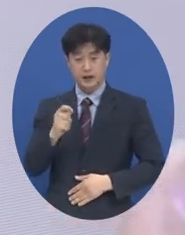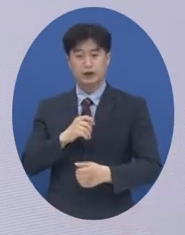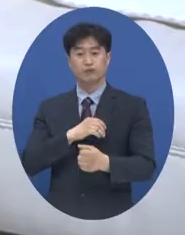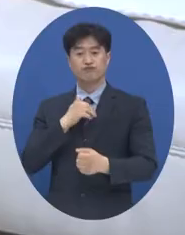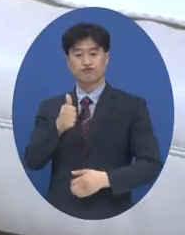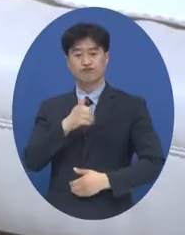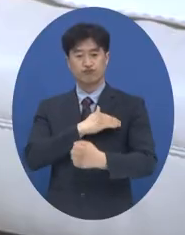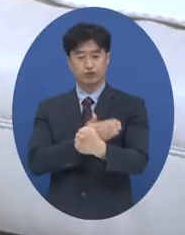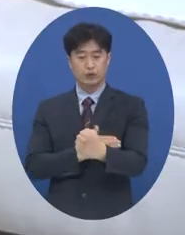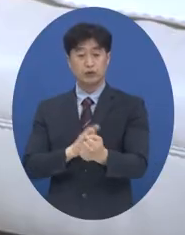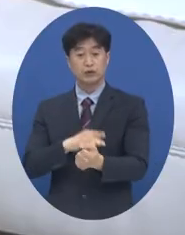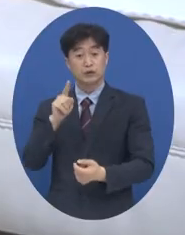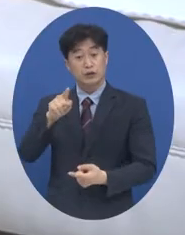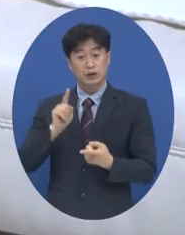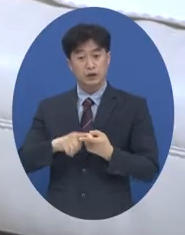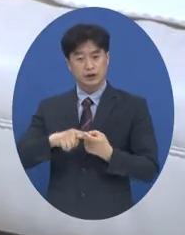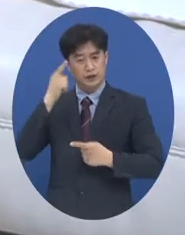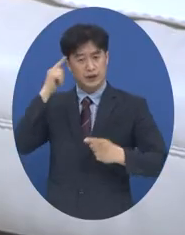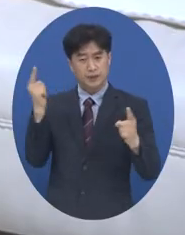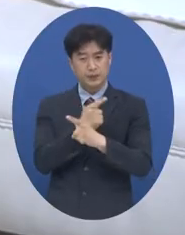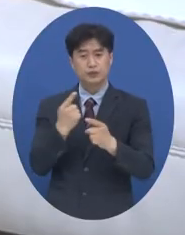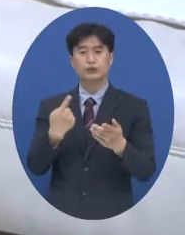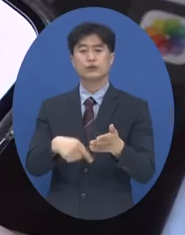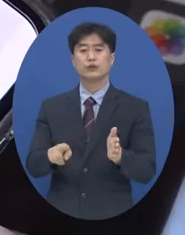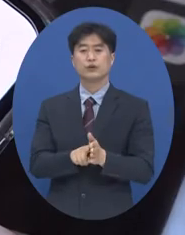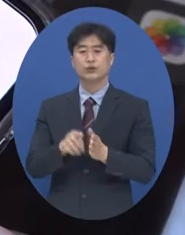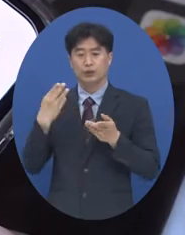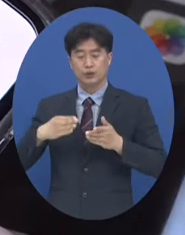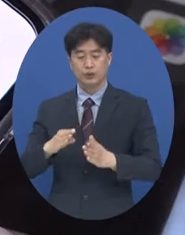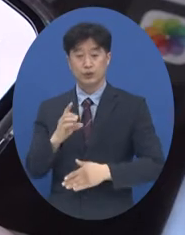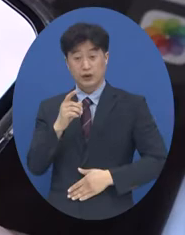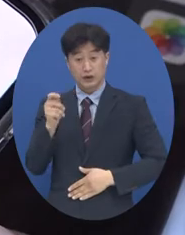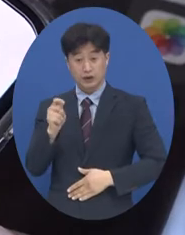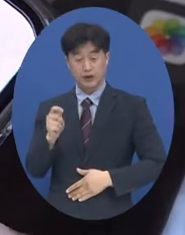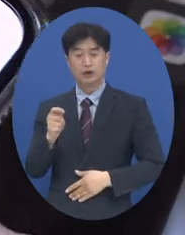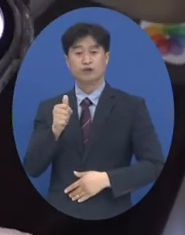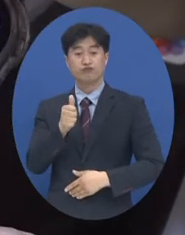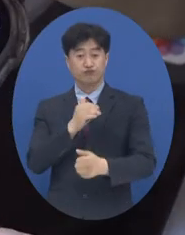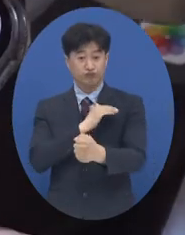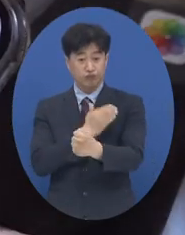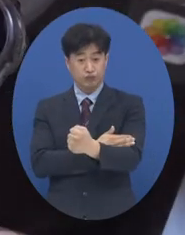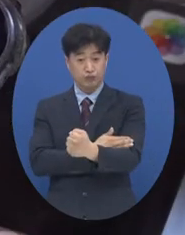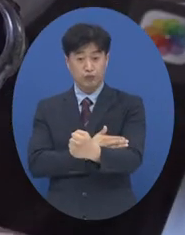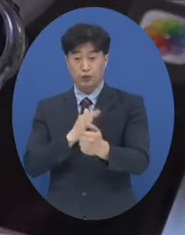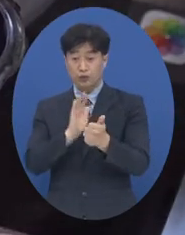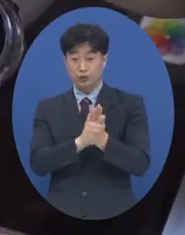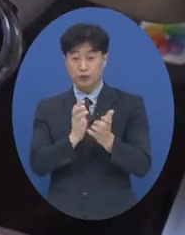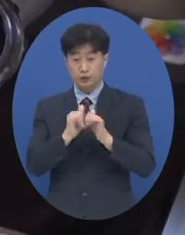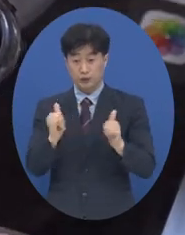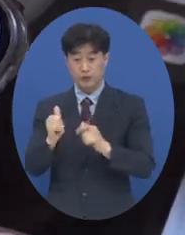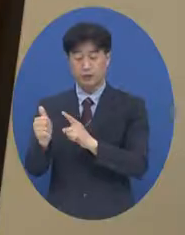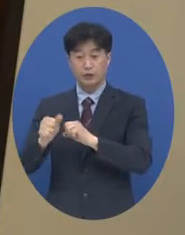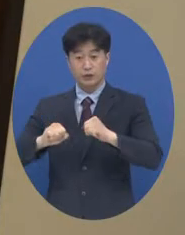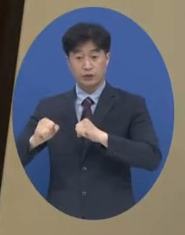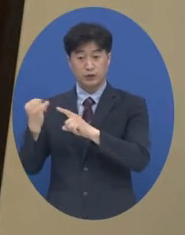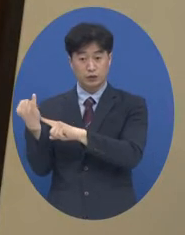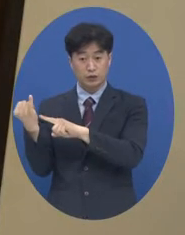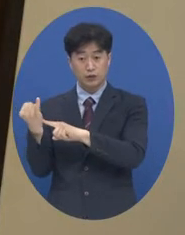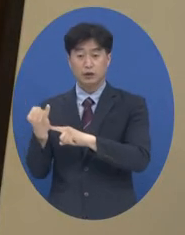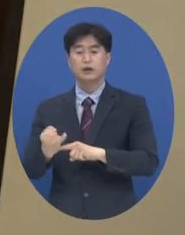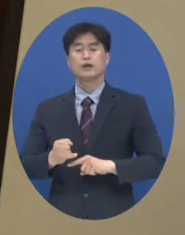주권. 이런 데이터 주권에 대한 인식을 개선하기 위해 경기도 데이터 주권 서포터즈로 활동하고 있는 이지현